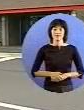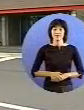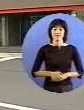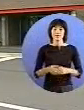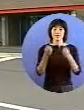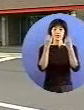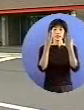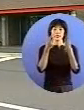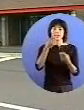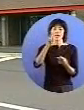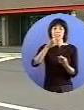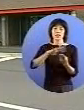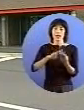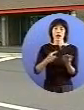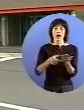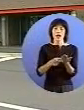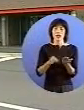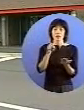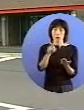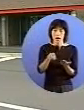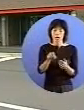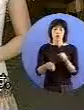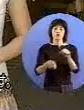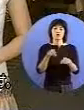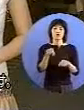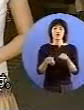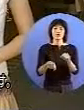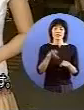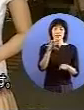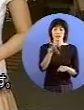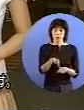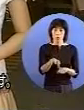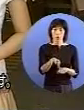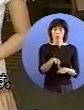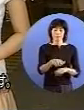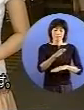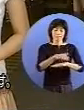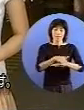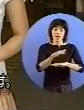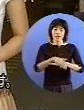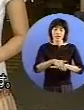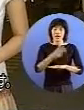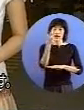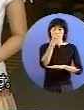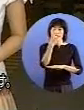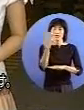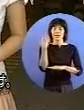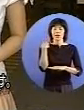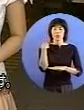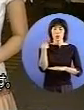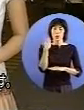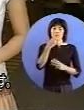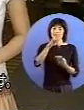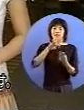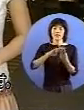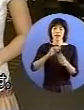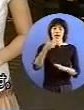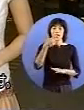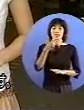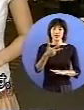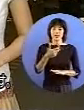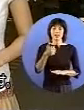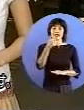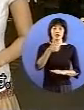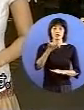ここは新三田駅前の駐輪場。ここでバイクや自転車の受付管理をしているのは、三田